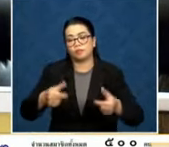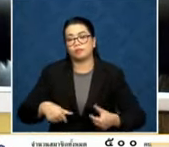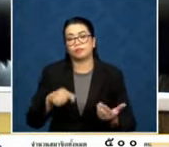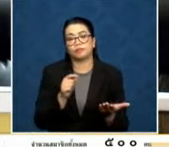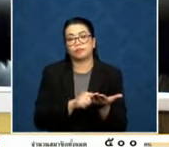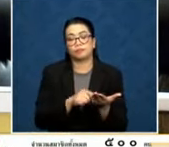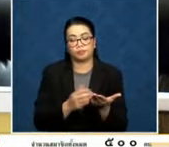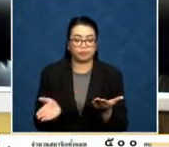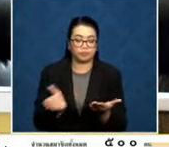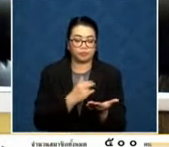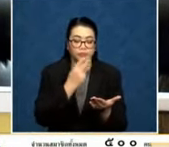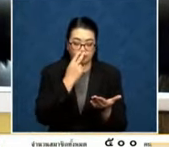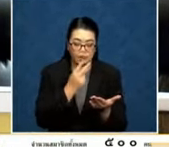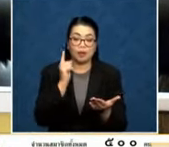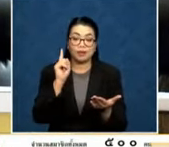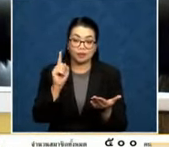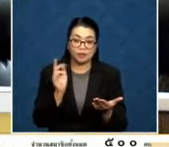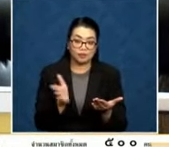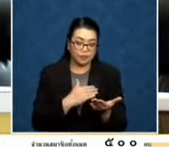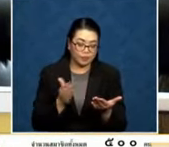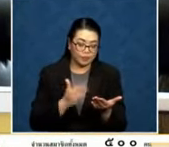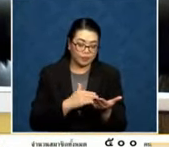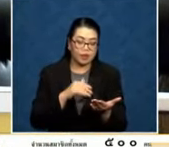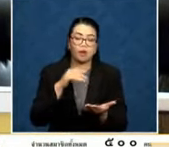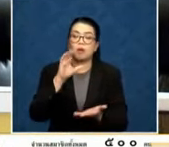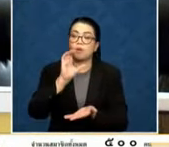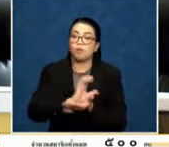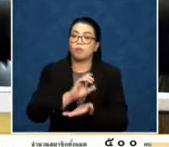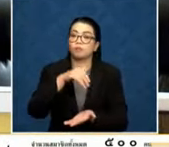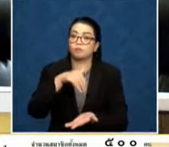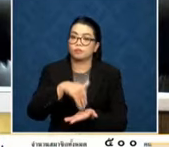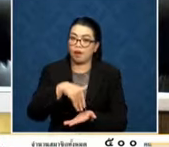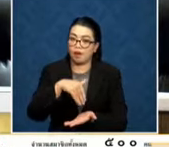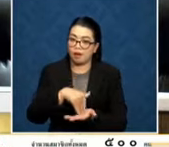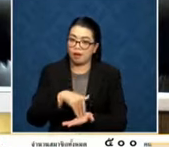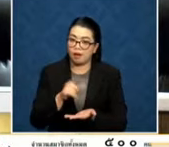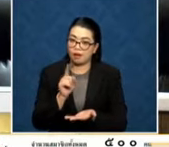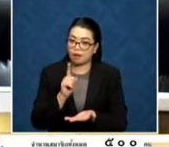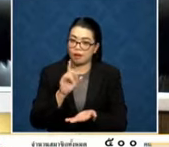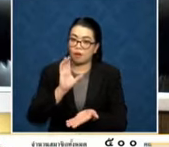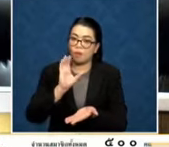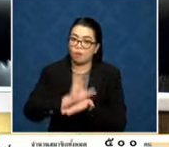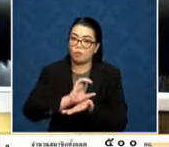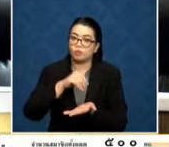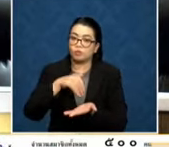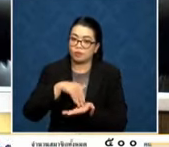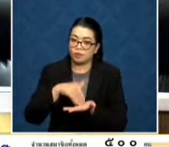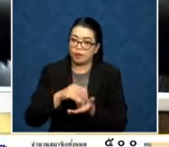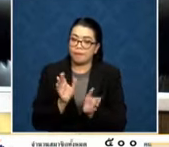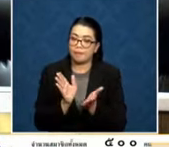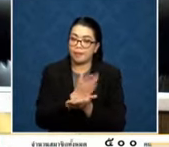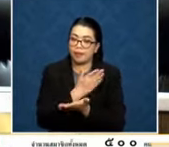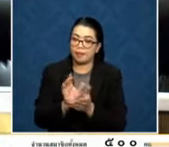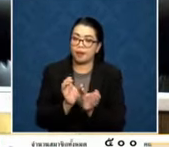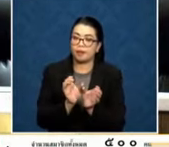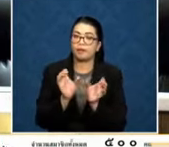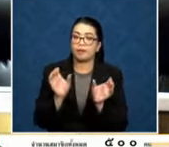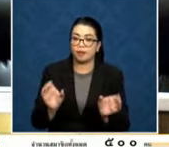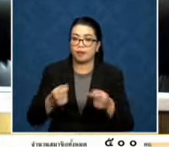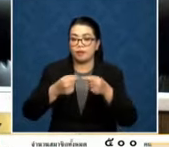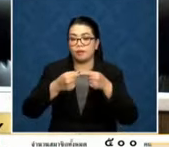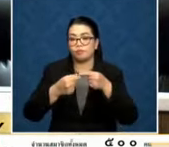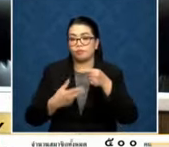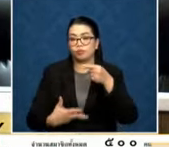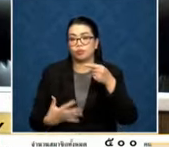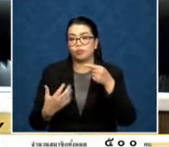หน้าที่ 1เนี่ยนะครับท่านบอกว่างบกลางเนี่ยนะครับท่านได้มีการจำแนกออกมาเป็น 12